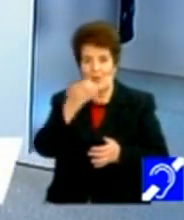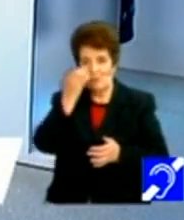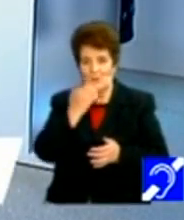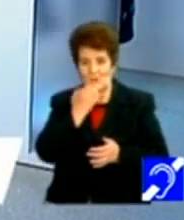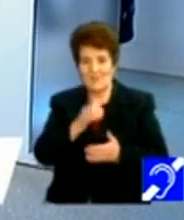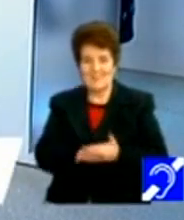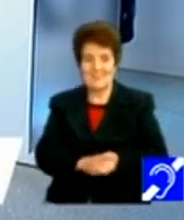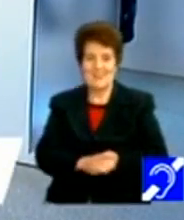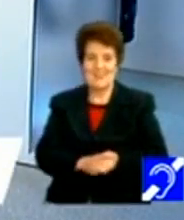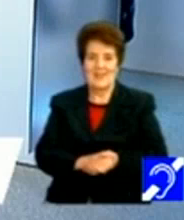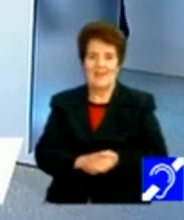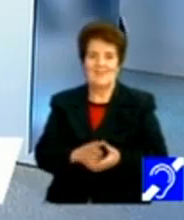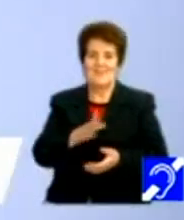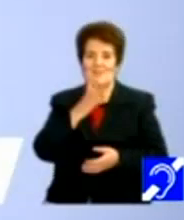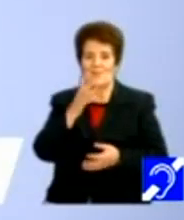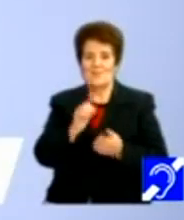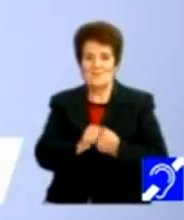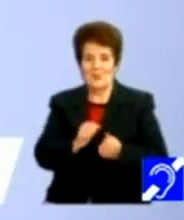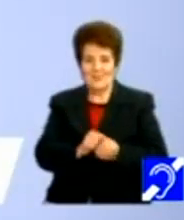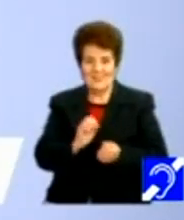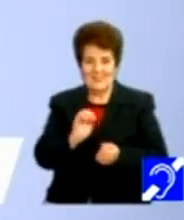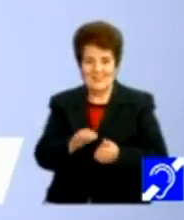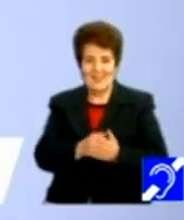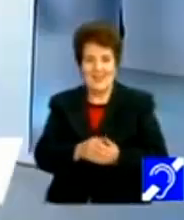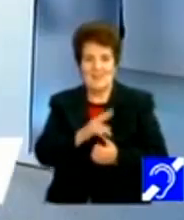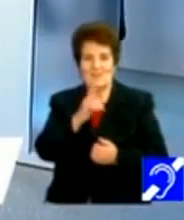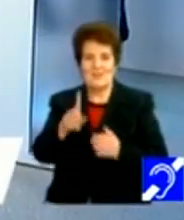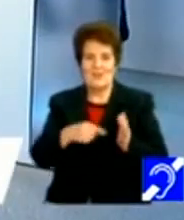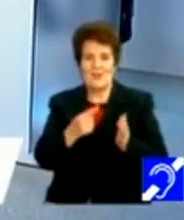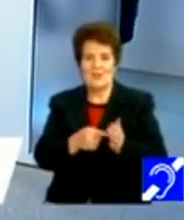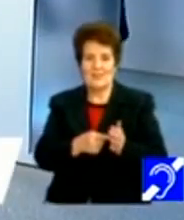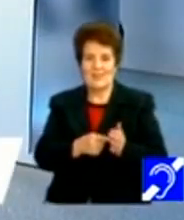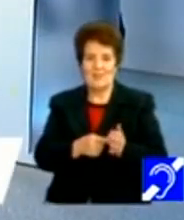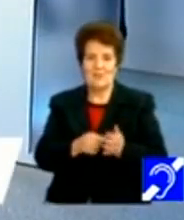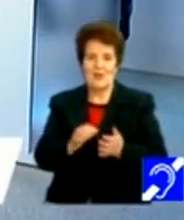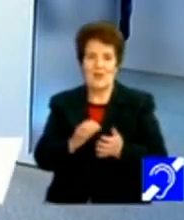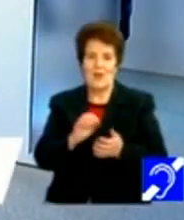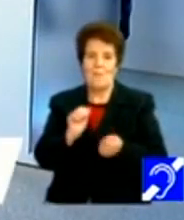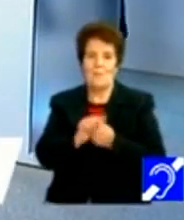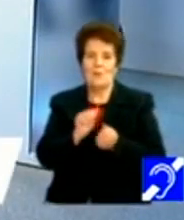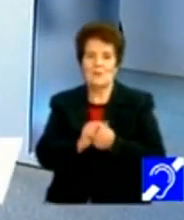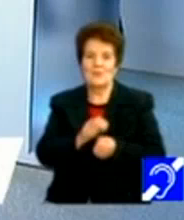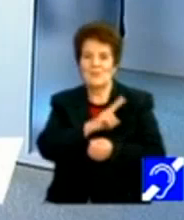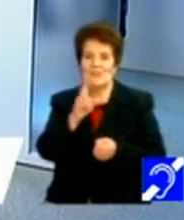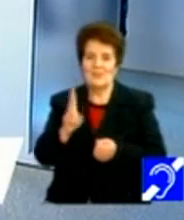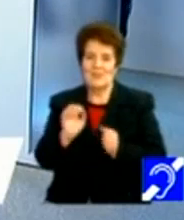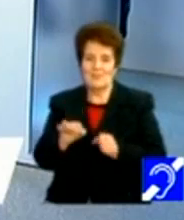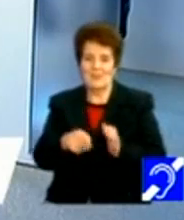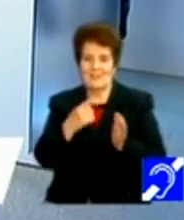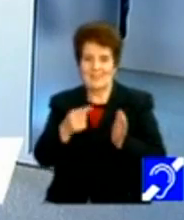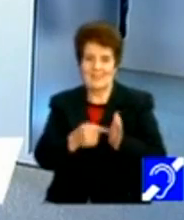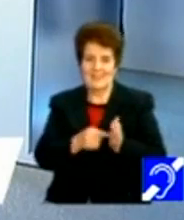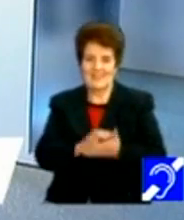prost. Prostești, am spus. Cine poate să pună întrebări prostești? Spuneți, domnul Țicu, cine poate adresa întrebări